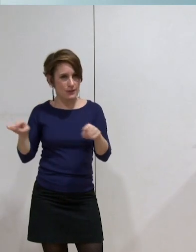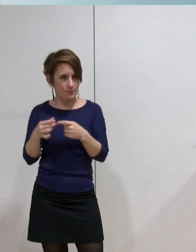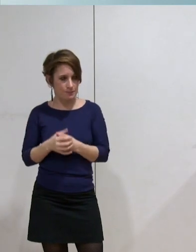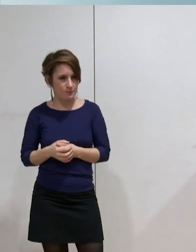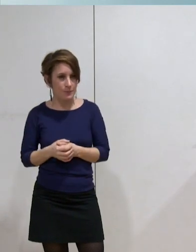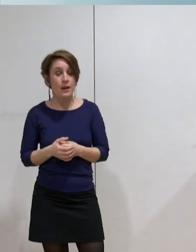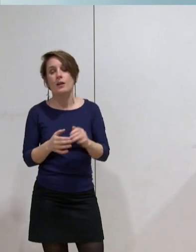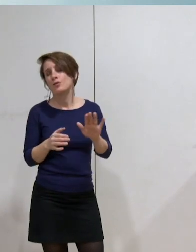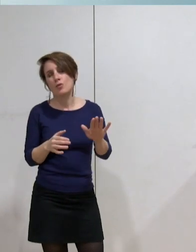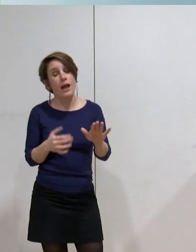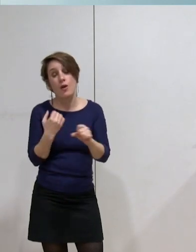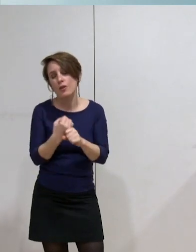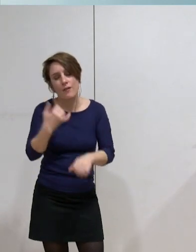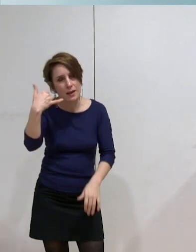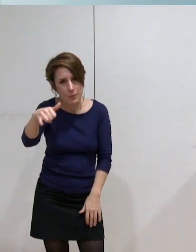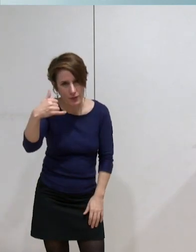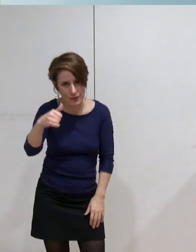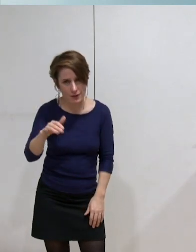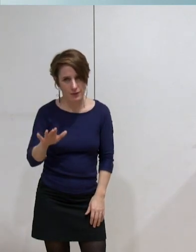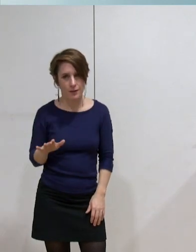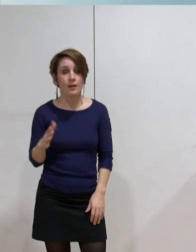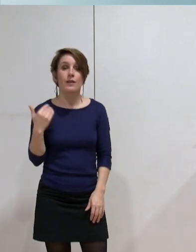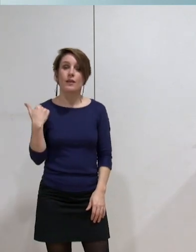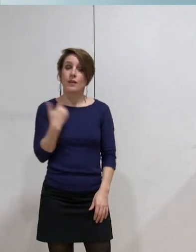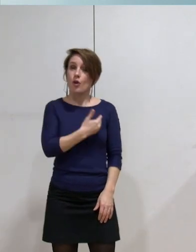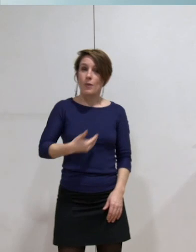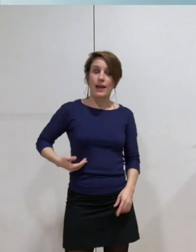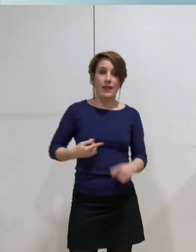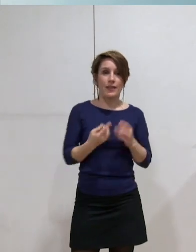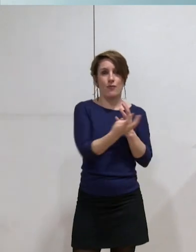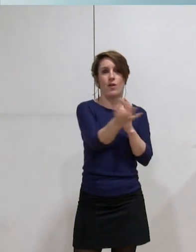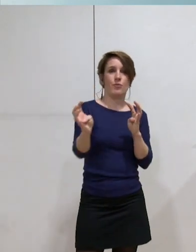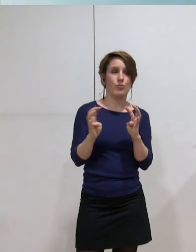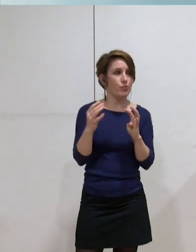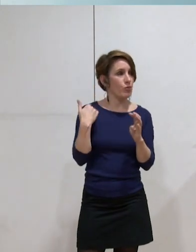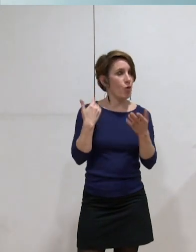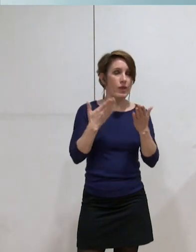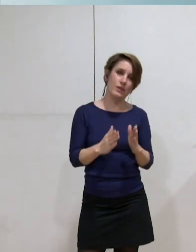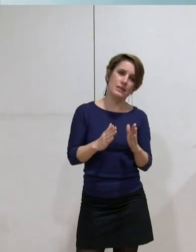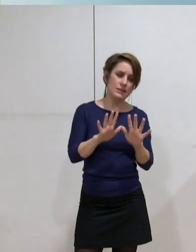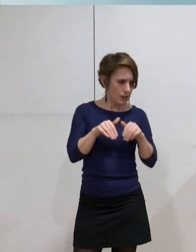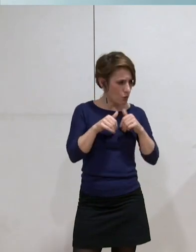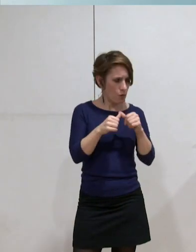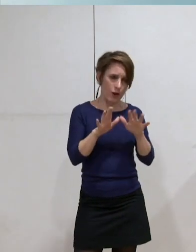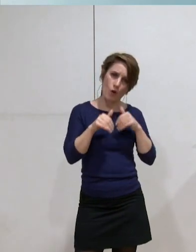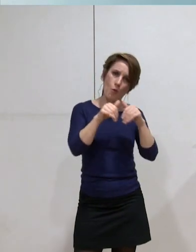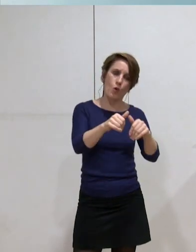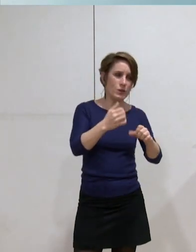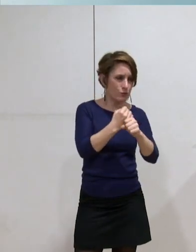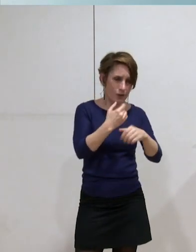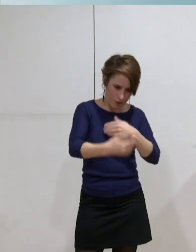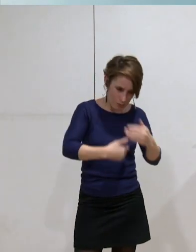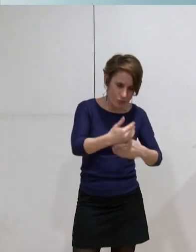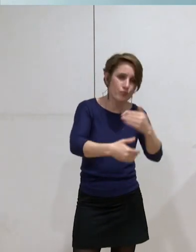que tout ça n'est pas terminé et que nous avons décidé lors de la dernière plignère de continuer à travailler sur un certain nombre d'objets avec elle le